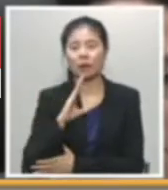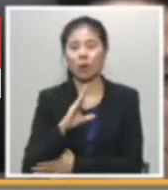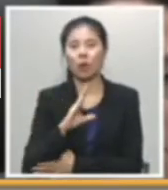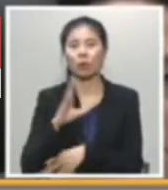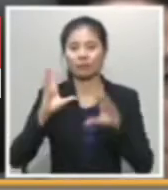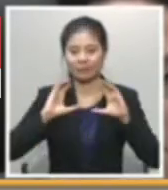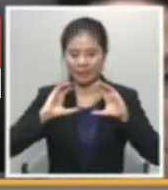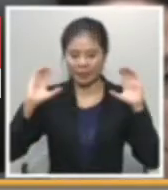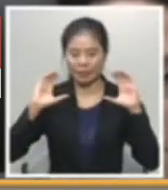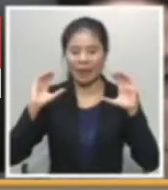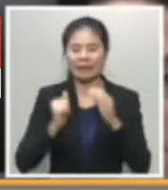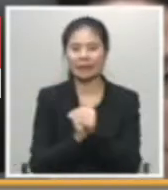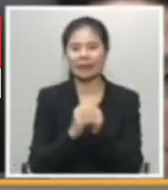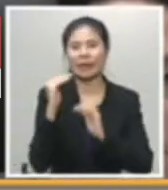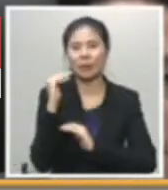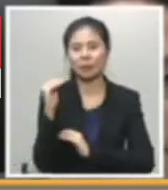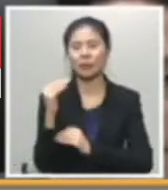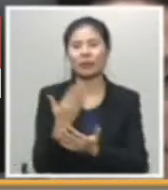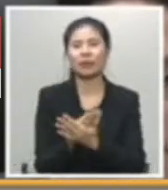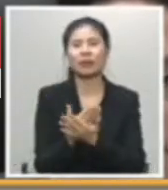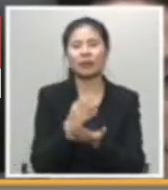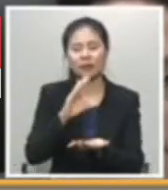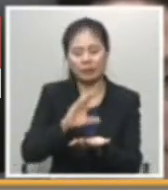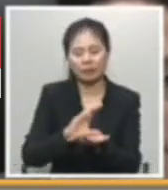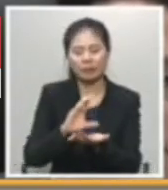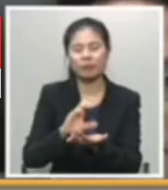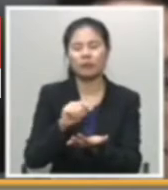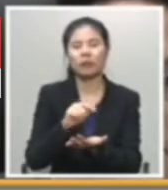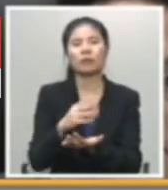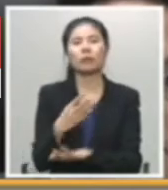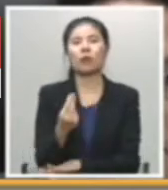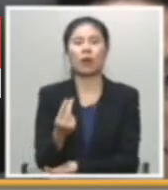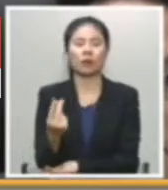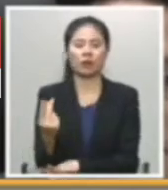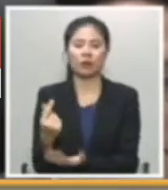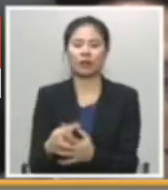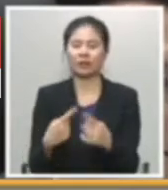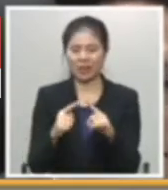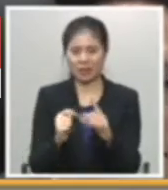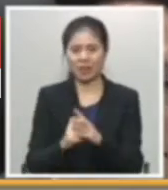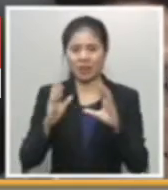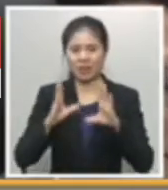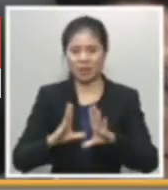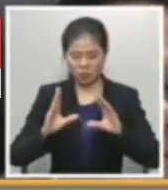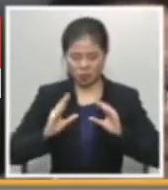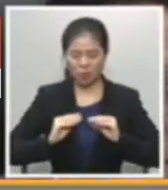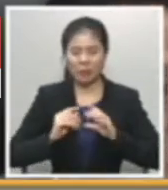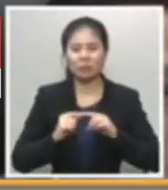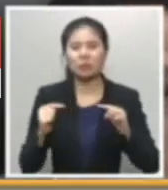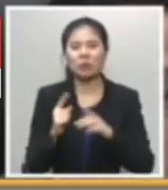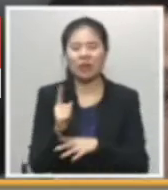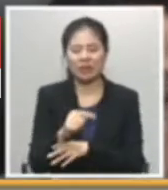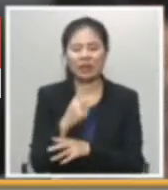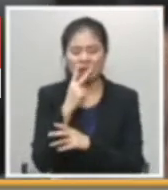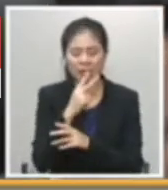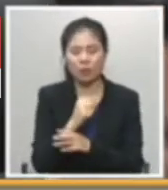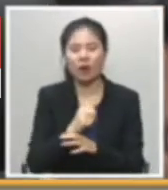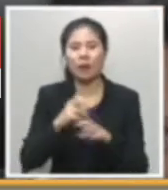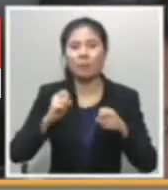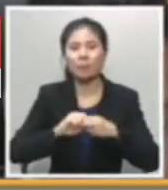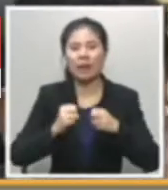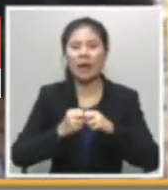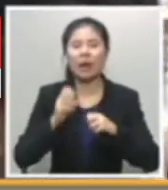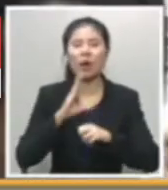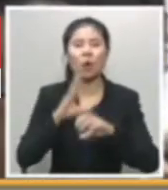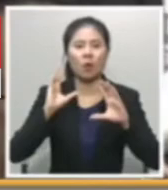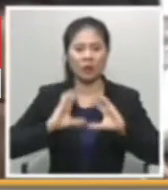าลโดยทั่วไปแต่ต้องยอมรับว่ารัฐบาลนี้ยังมีปัญหาในด้านความ